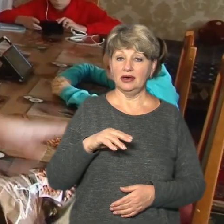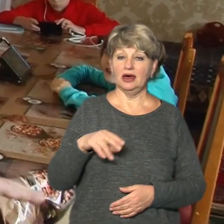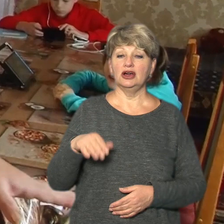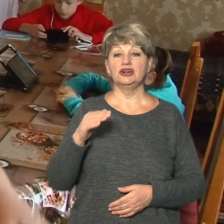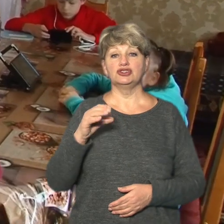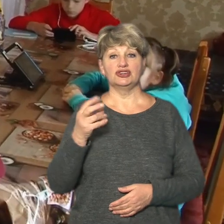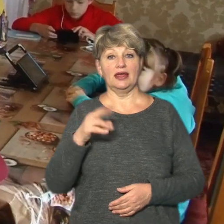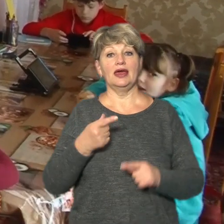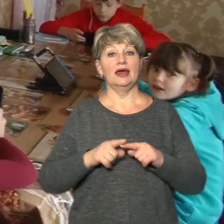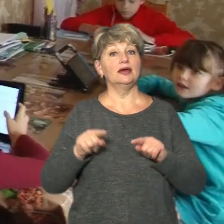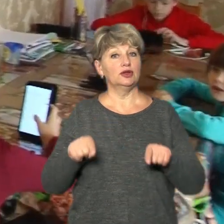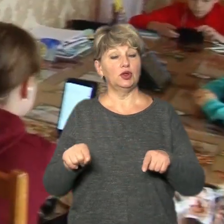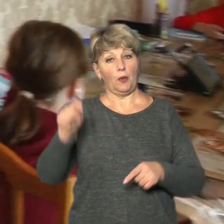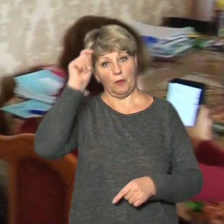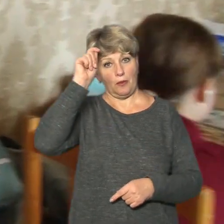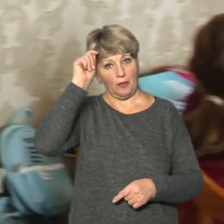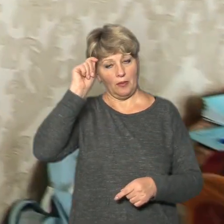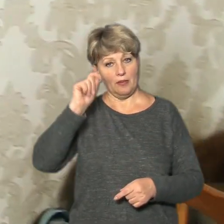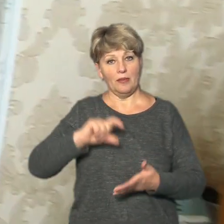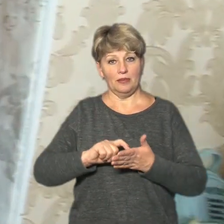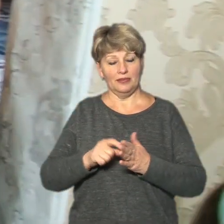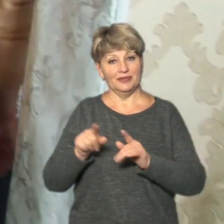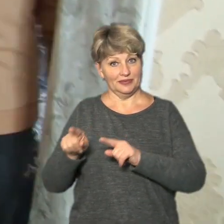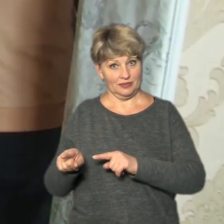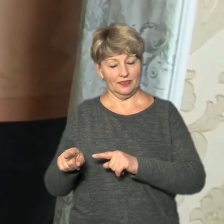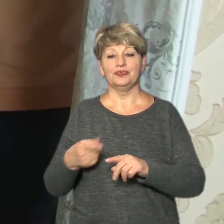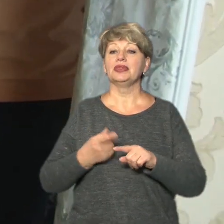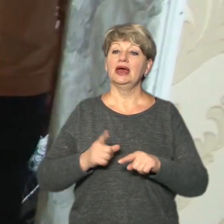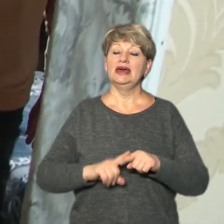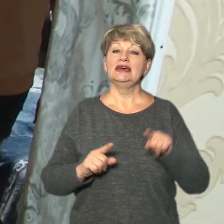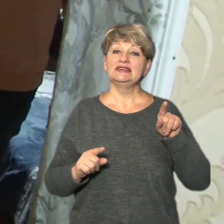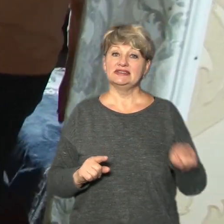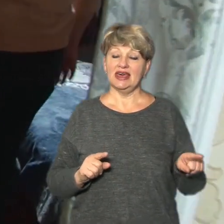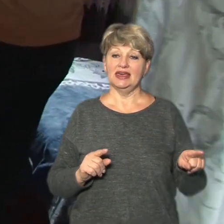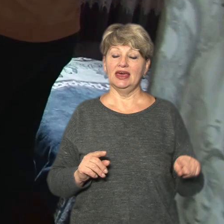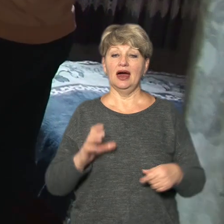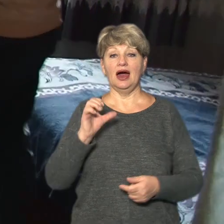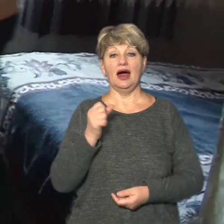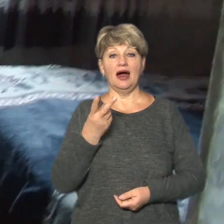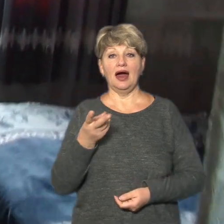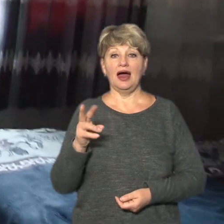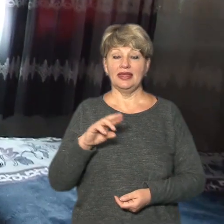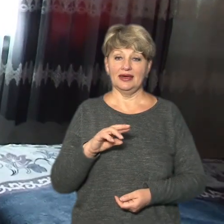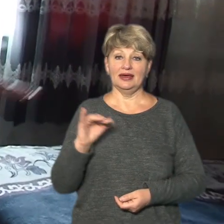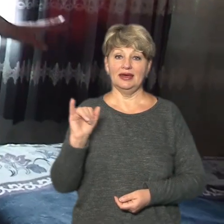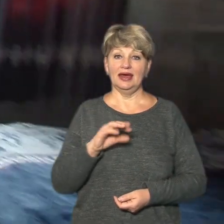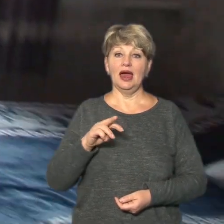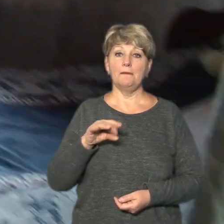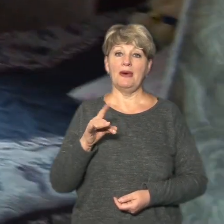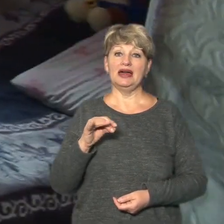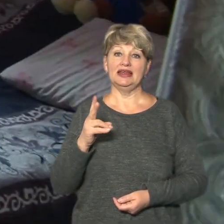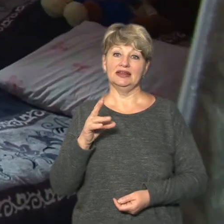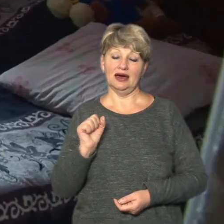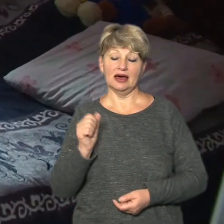хлопчача спальня це тут у нас Анічка і Маринка